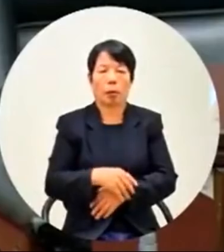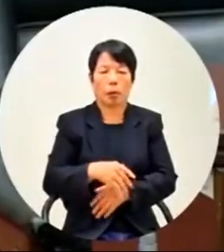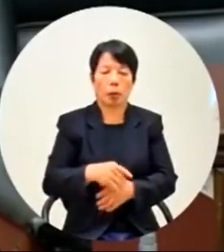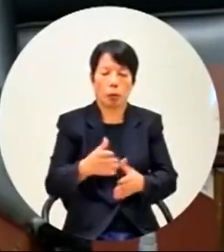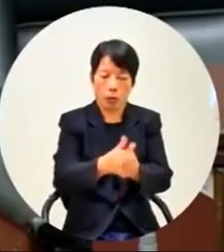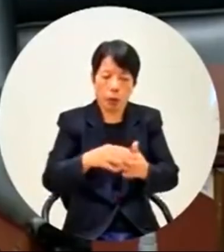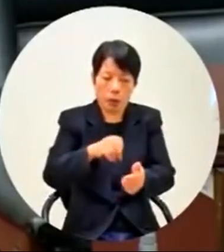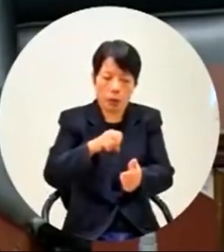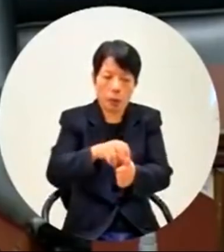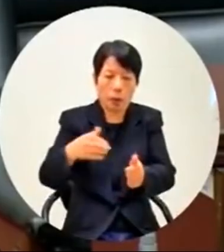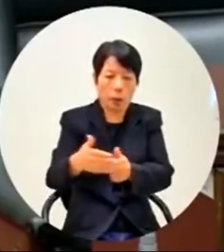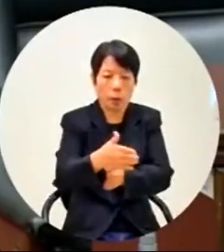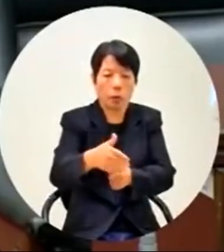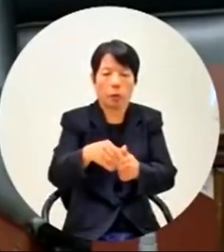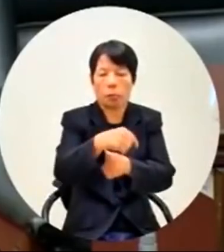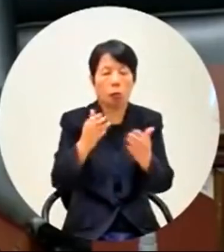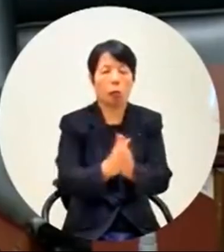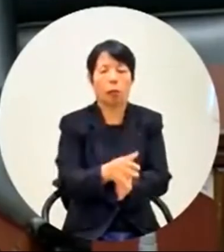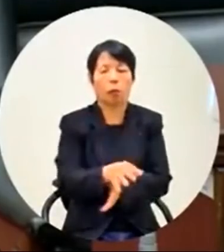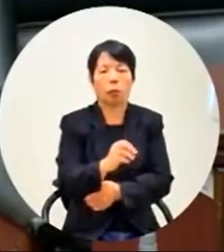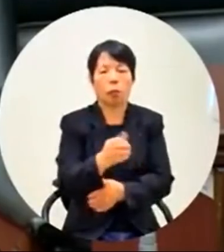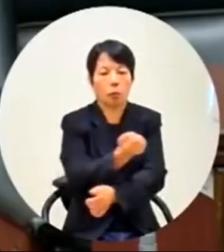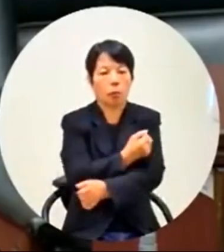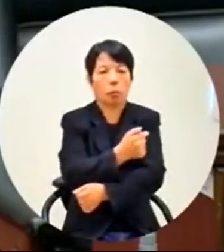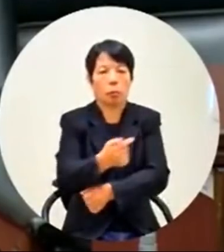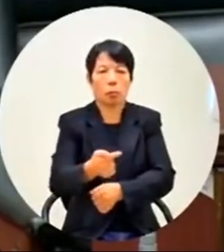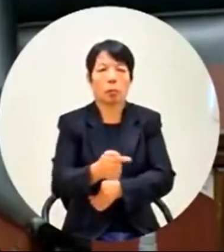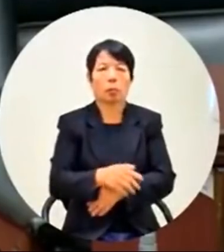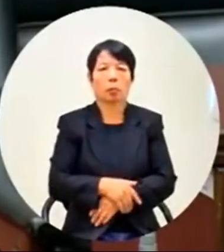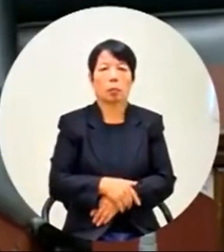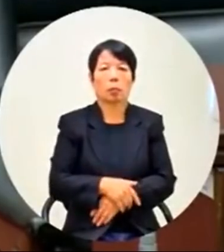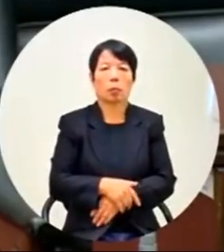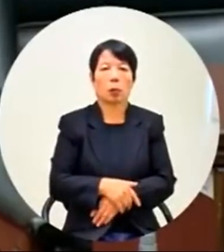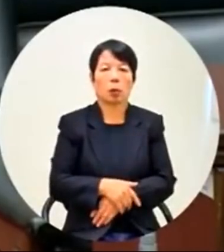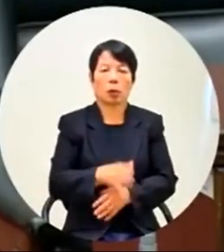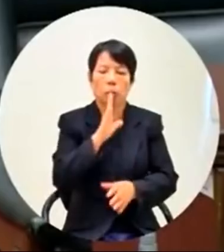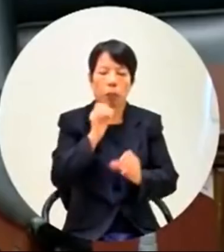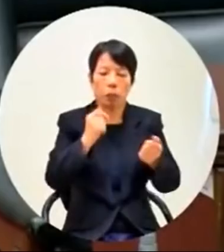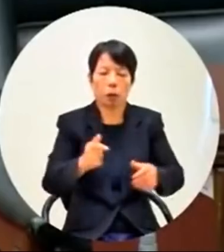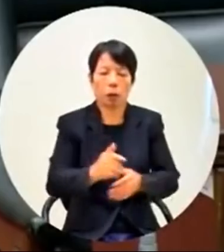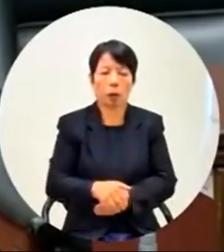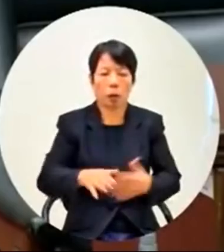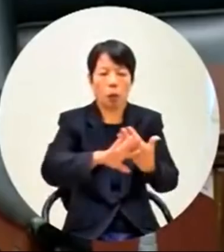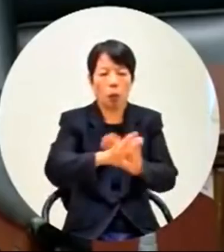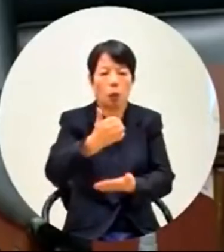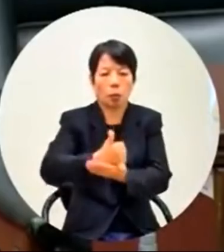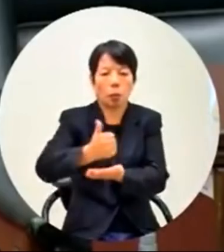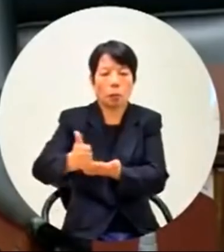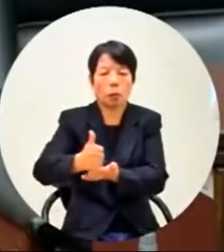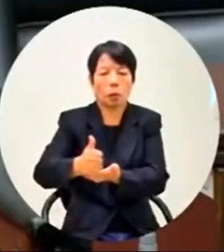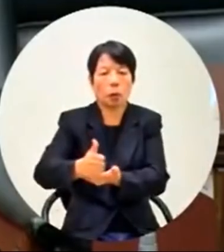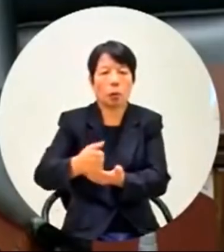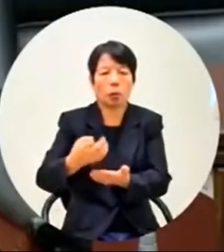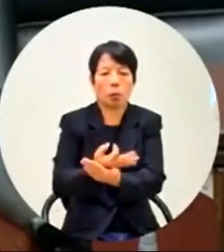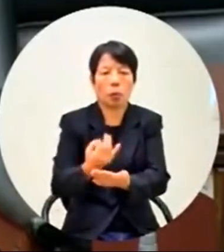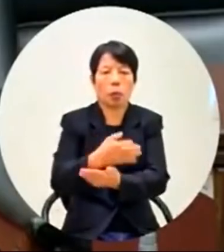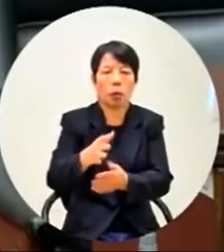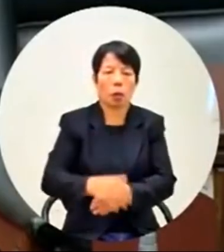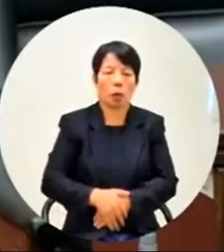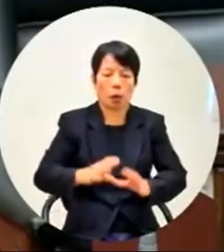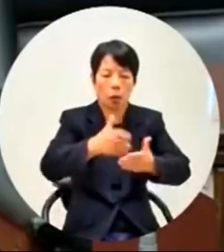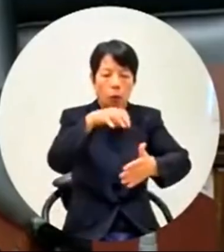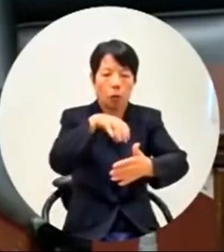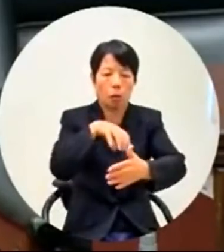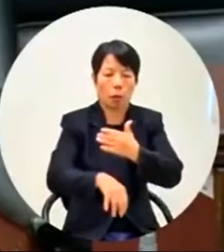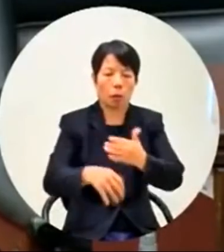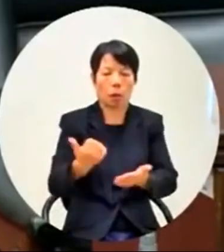的养殖户真的非常的辛苦。另外一个问题就是，是不是我们外销通路不流畅，我们的国内通路也不流畅，